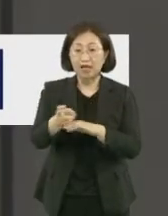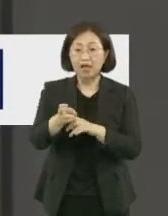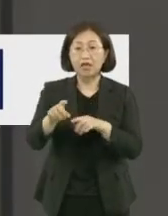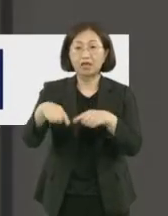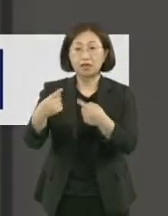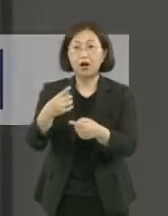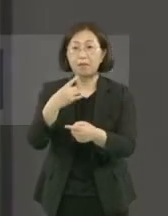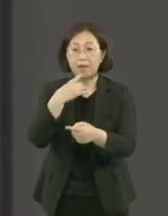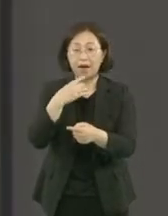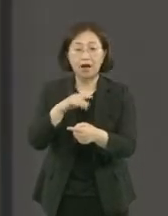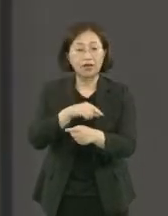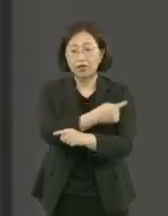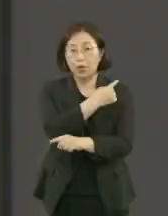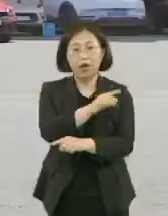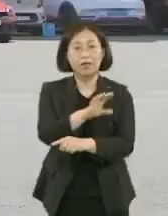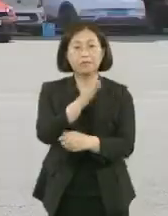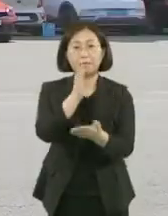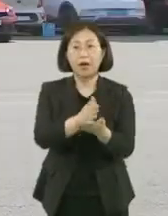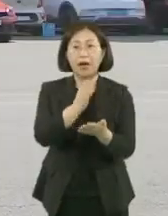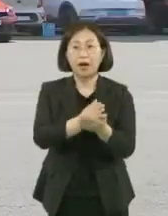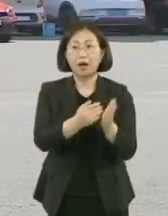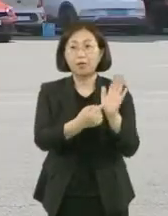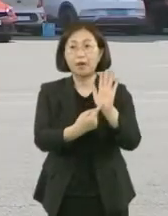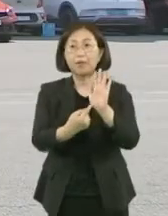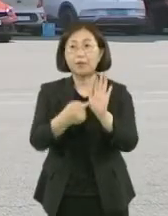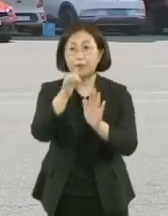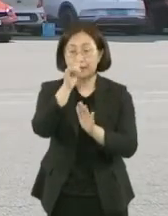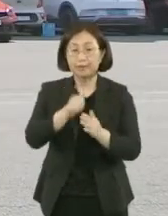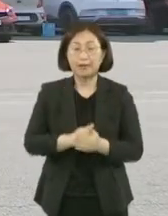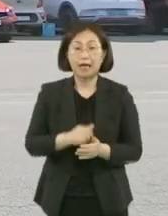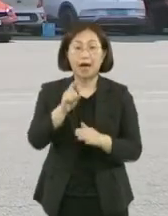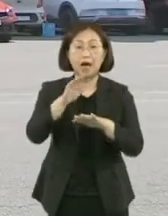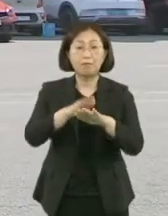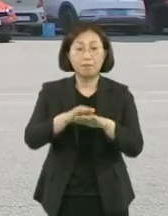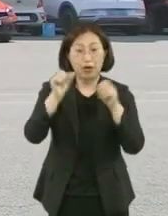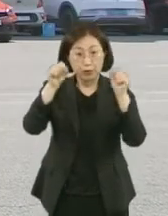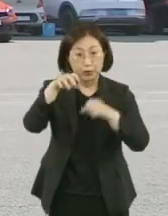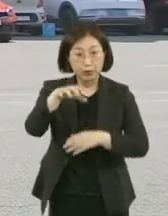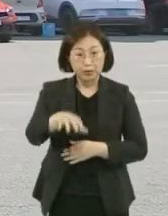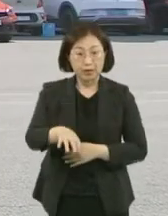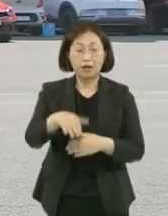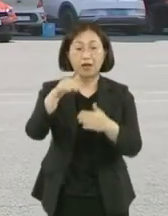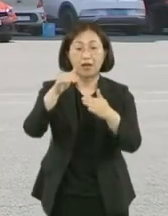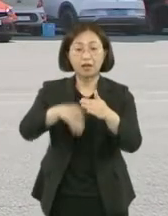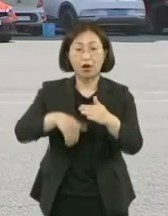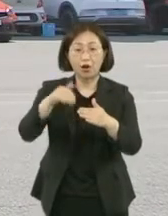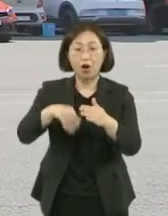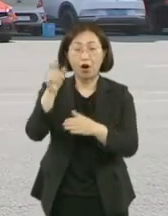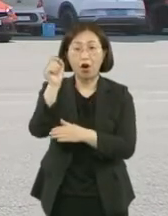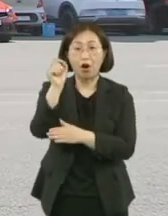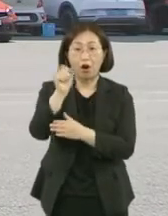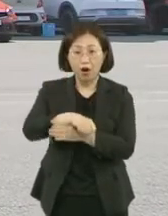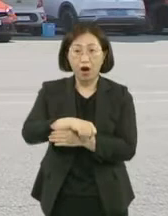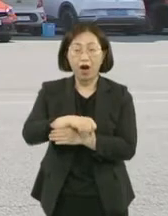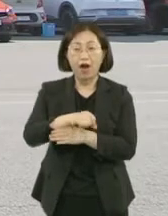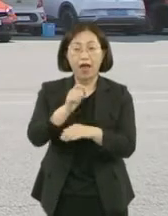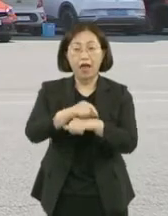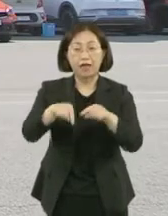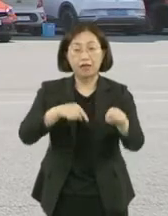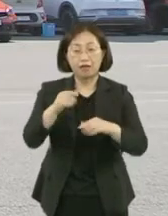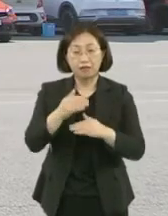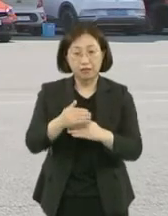없다는 안내문도 붙어 있습니다. 대원중구청이 한밭종합운동장에 대한 철거 허가를 내주는 등 모든 행정